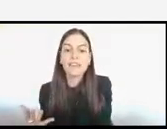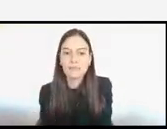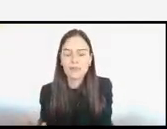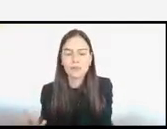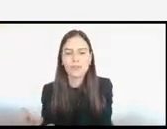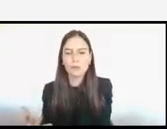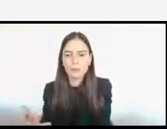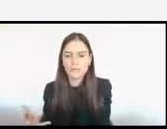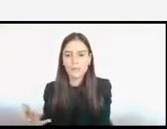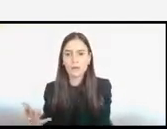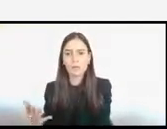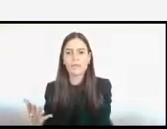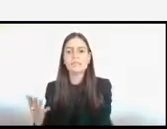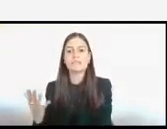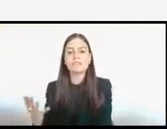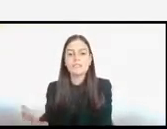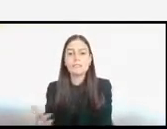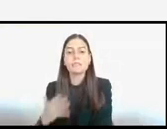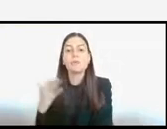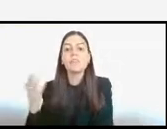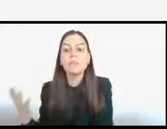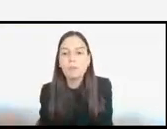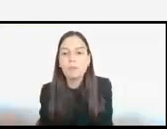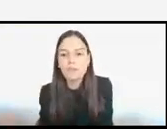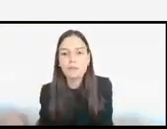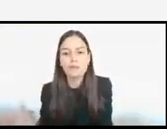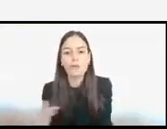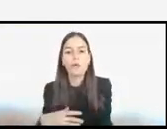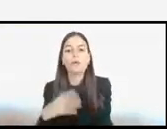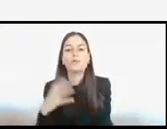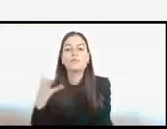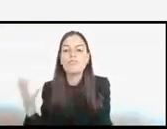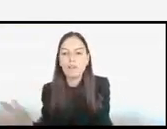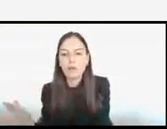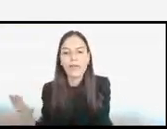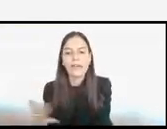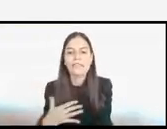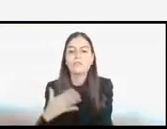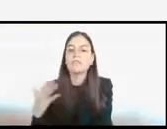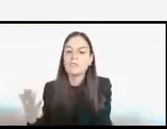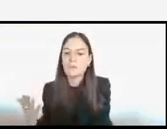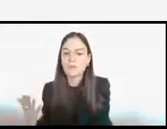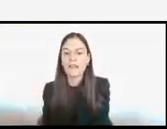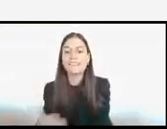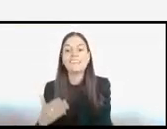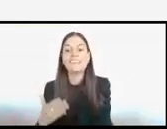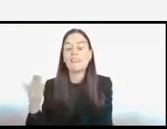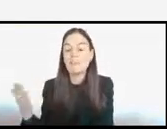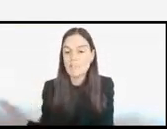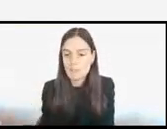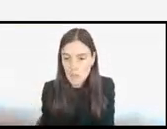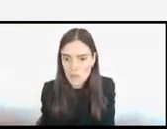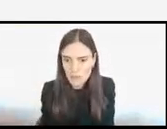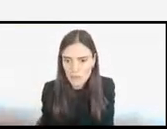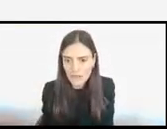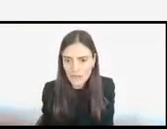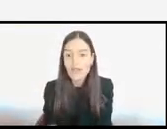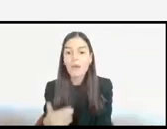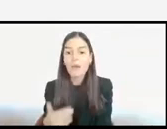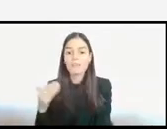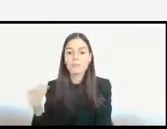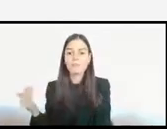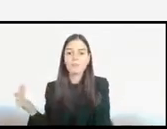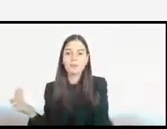immeubles, très souvent de l'immobilier d'entreprise, type immobilier de bureau, des commerces, des hôtels, des établissements de